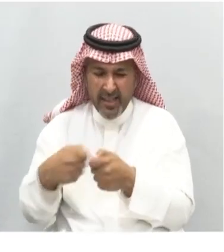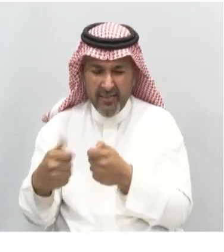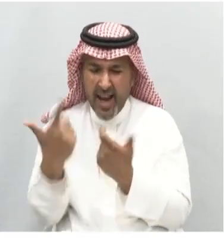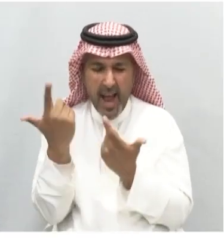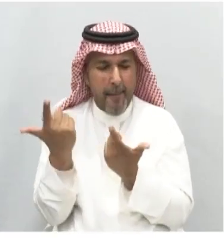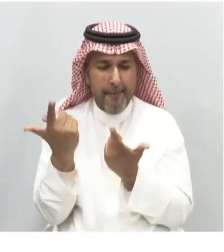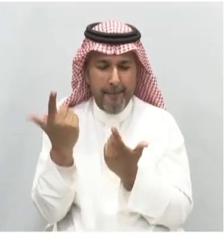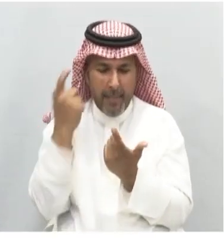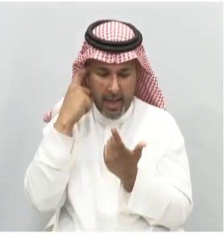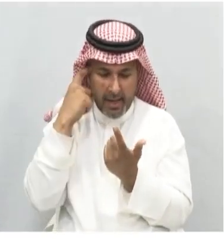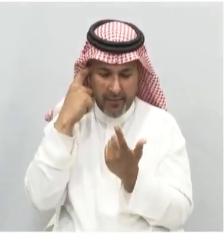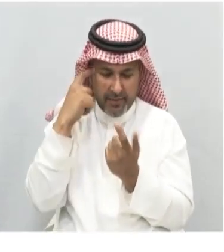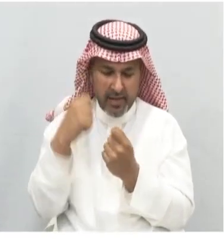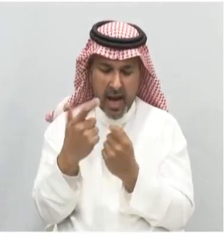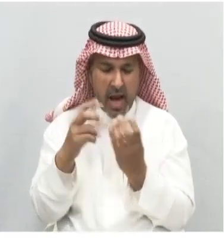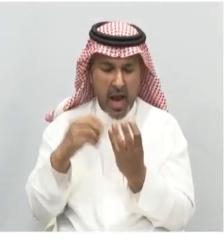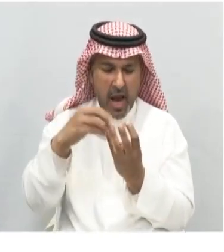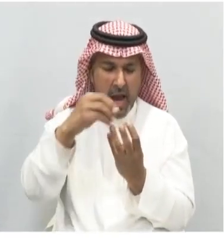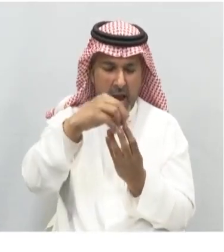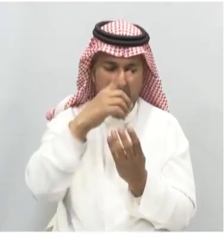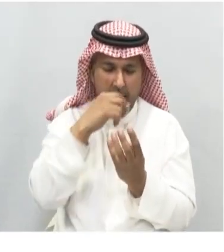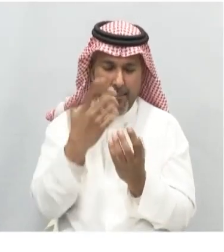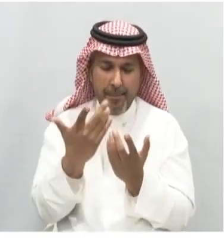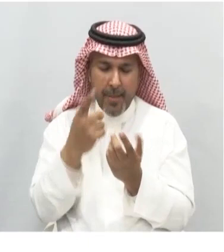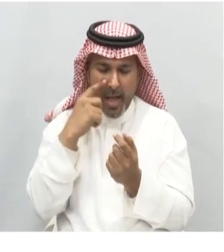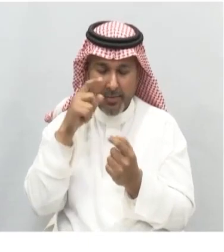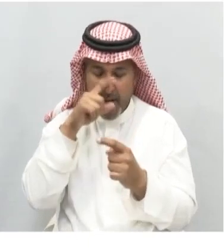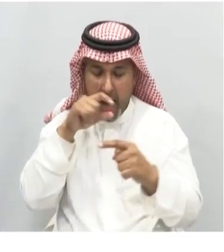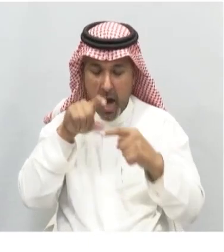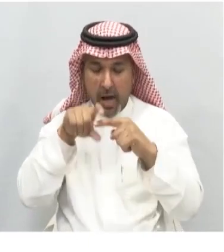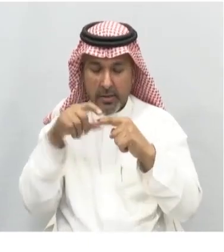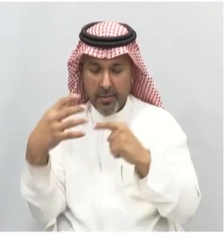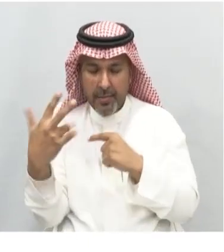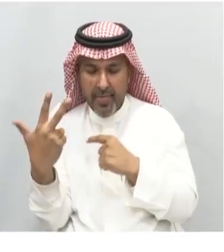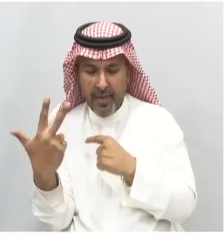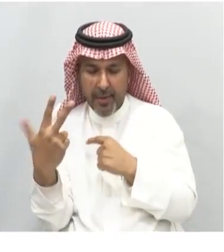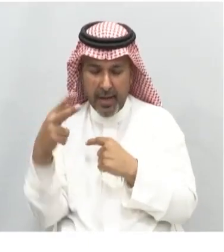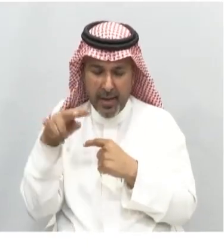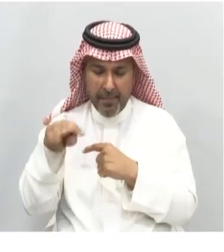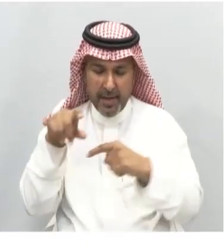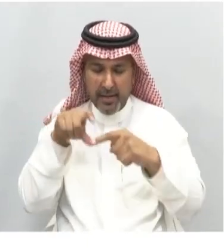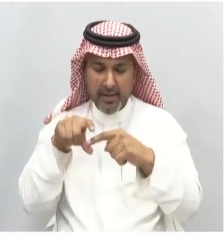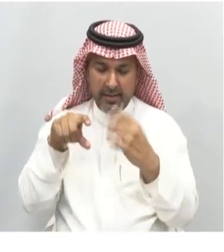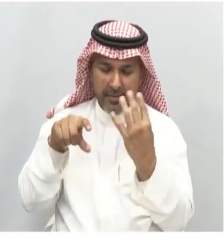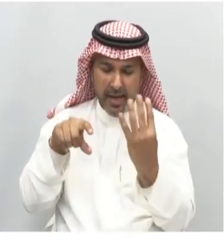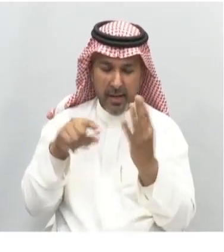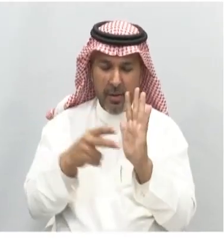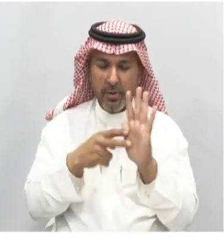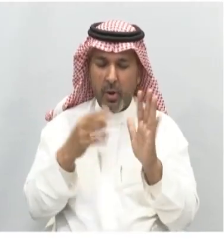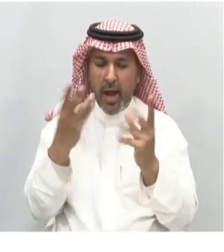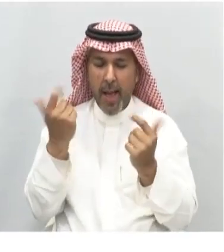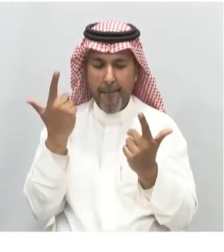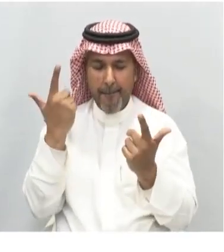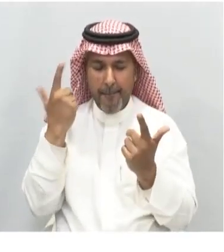الواحد وهذه تكلفه النزهه لاربعه اشخاص اذا ساقوم بتقسيم 800 تقسي 4 اذا